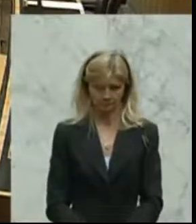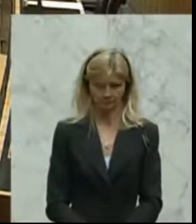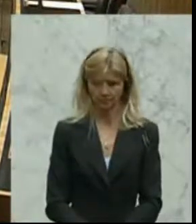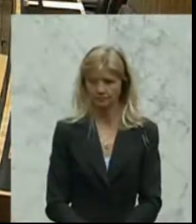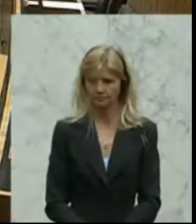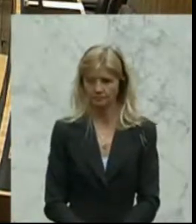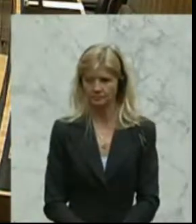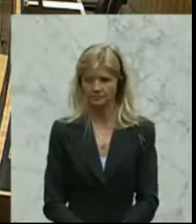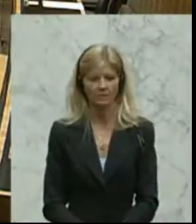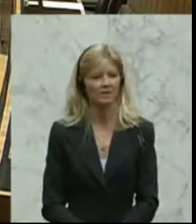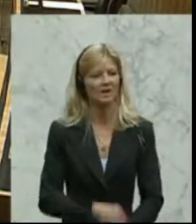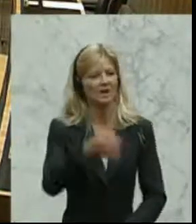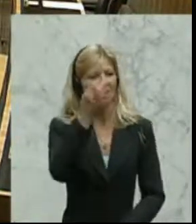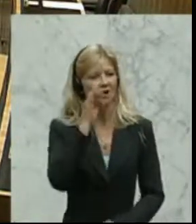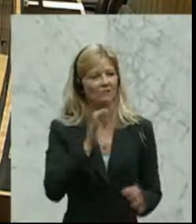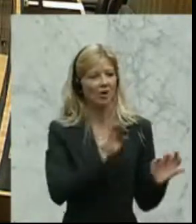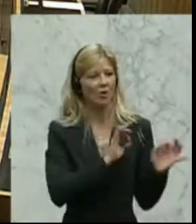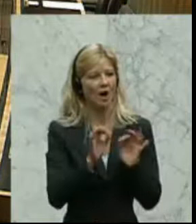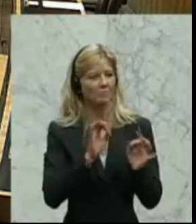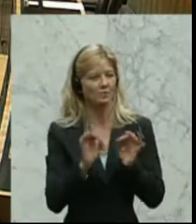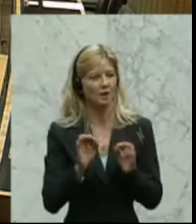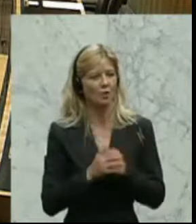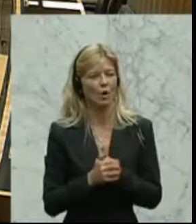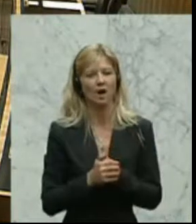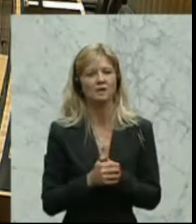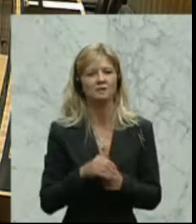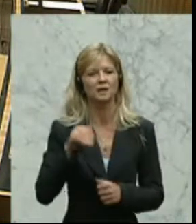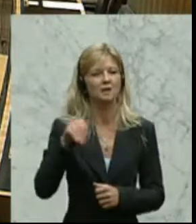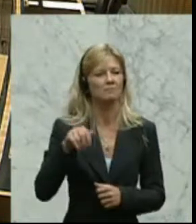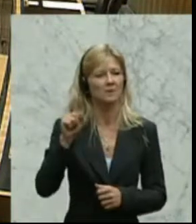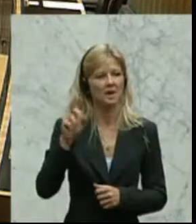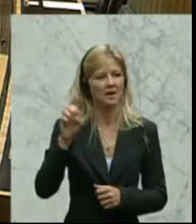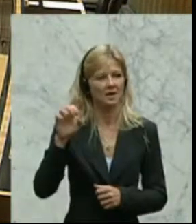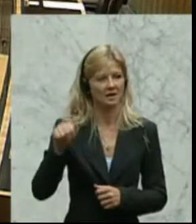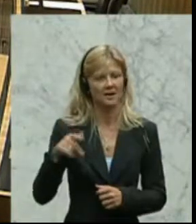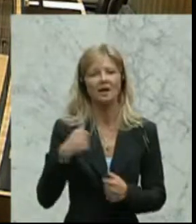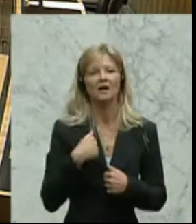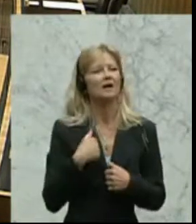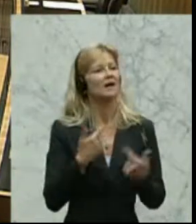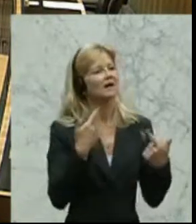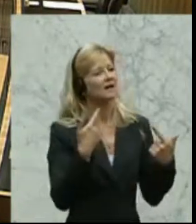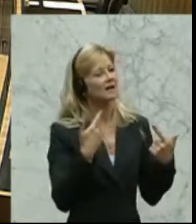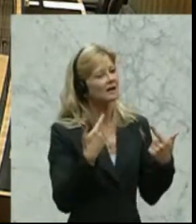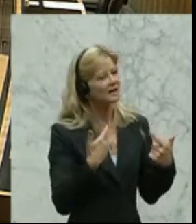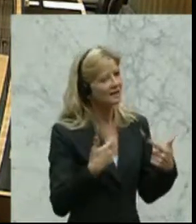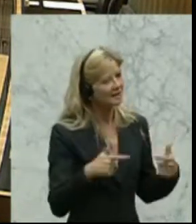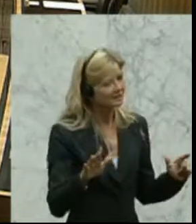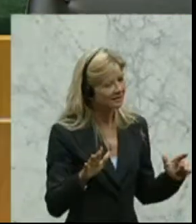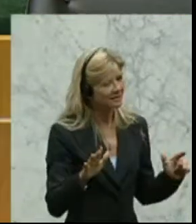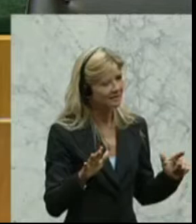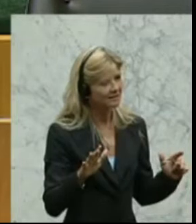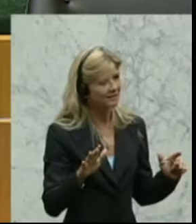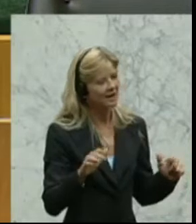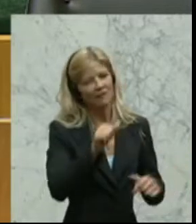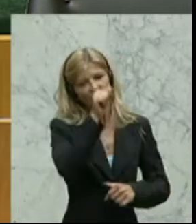Frau Abgeordnete Mlina, ich darf mich im Namen des Präsidiums bei Ihnen sehr herzlich für Ihre, wenn auch kurze Phase